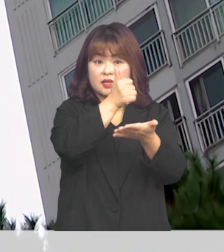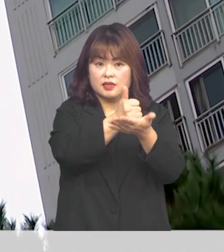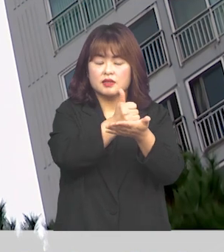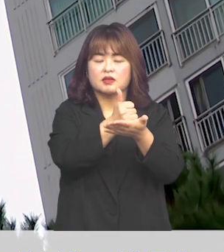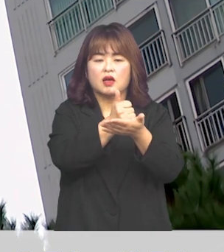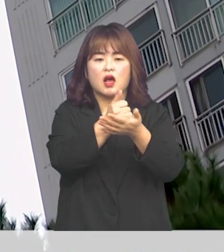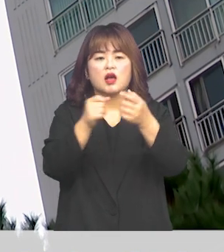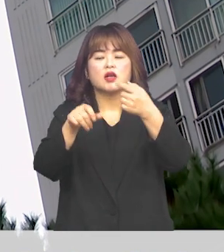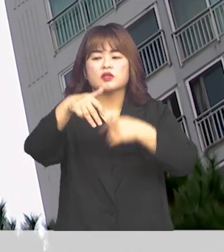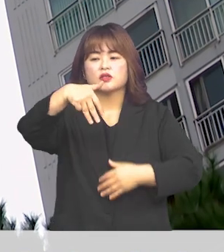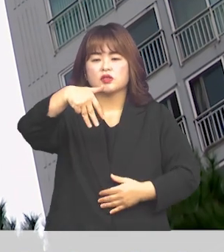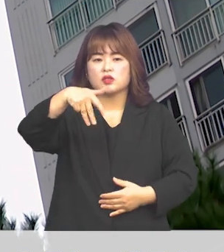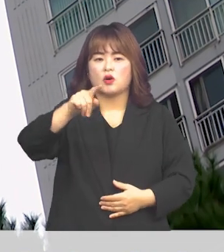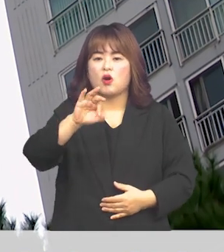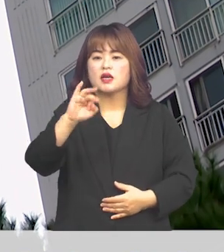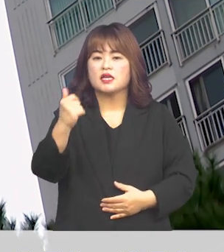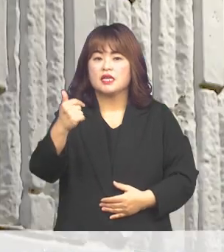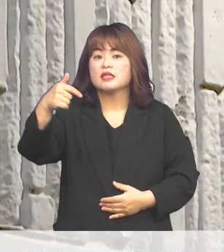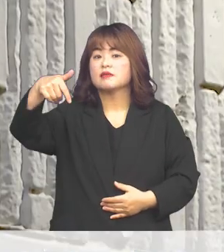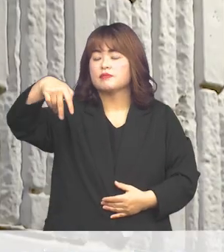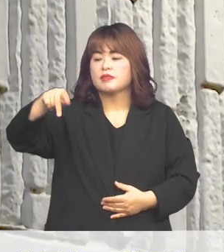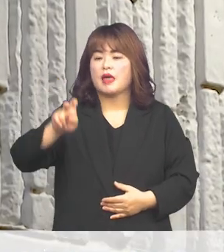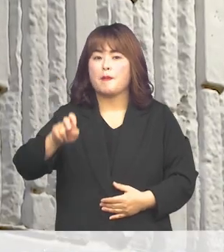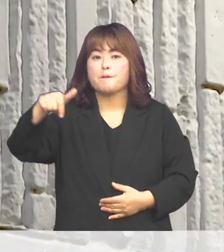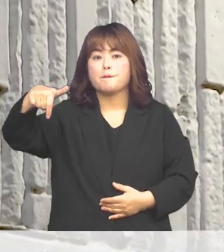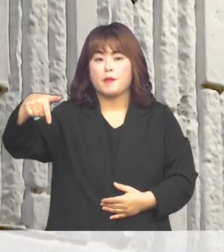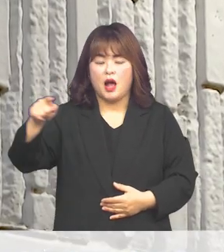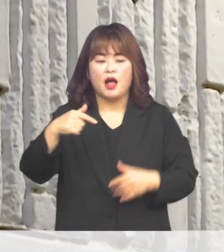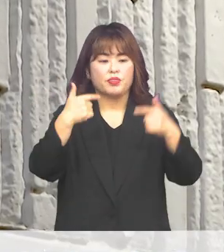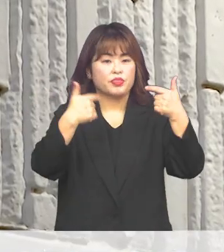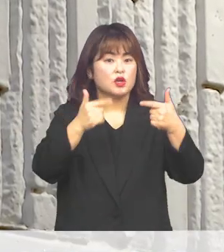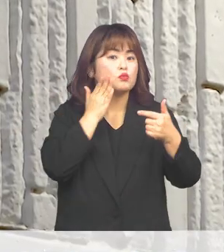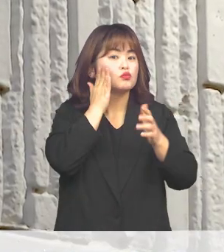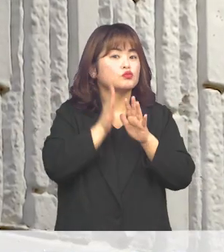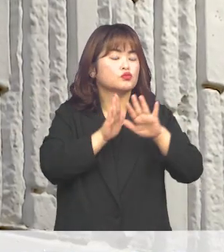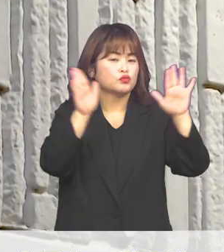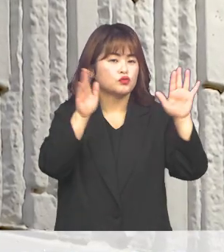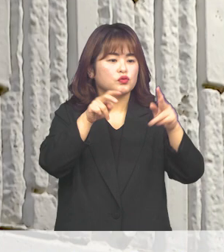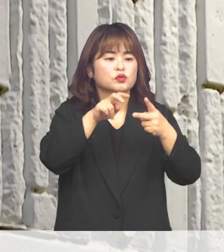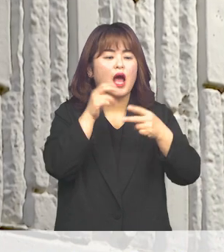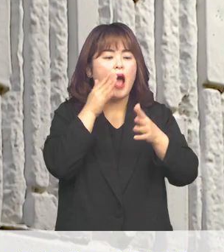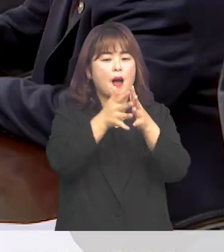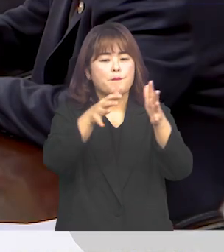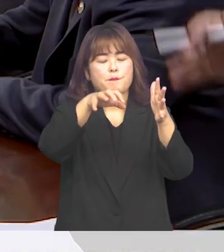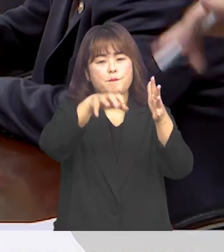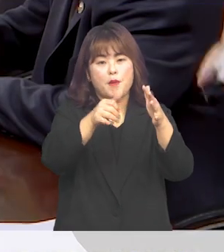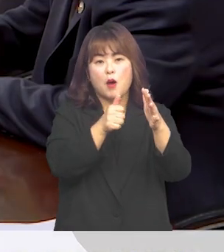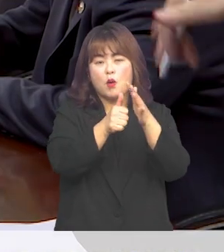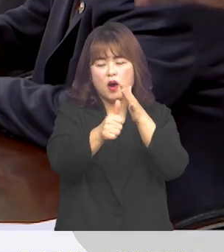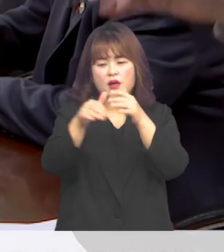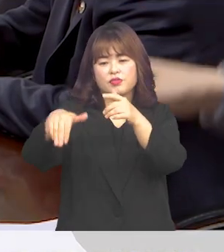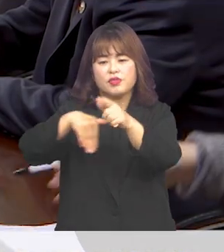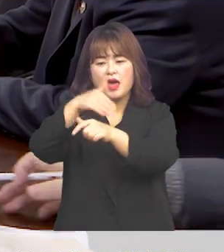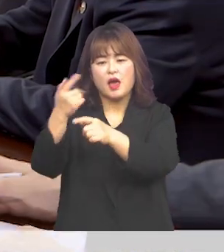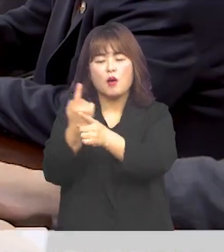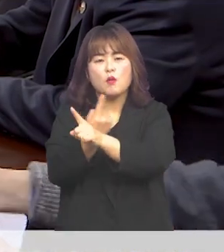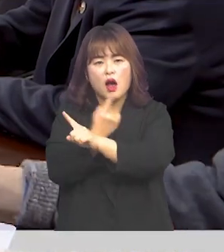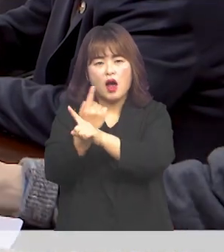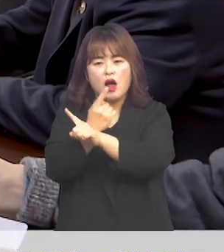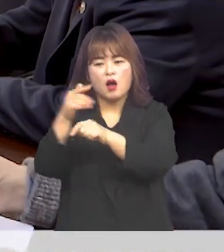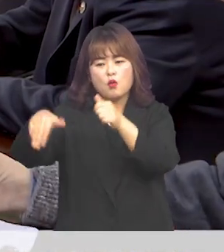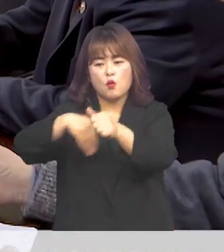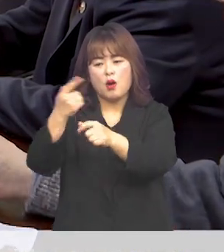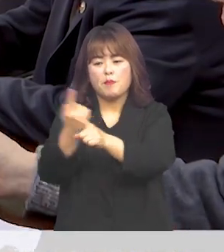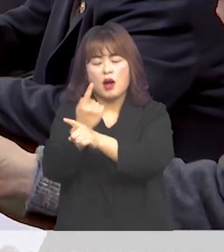이상일 용인특례시장이 처인구 삼가동에 위치한 늘푸른 오스카빌 아파트를 방문해 입주민들과 생활환경 개선